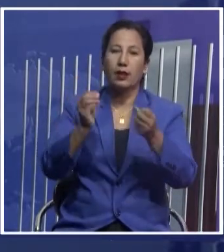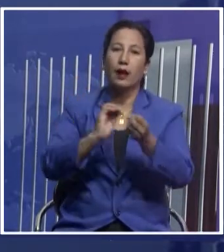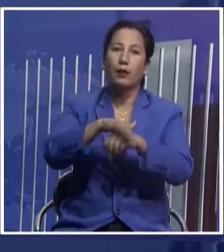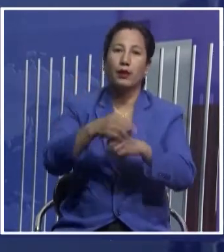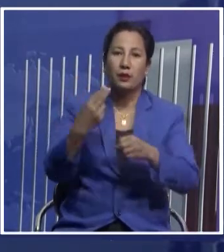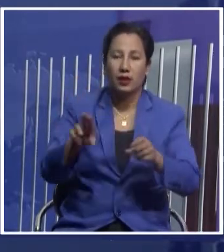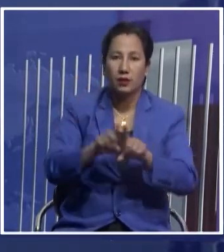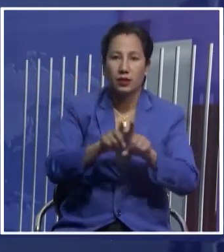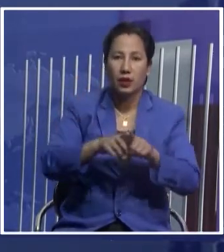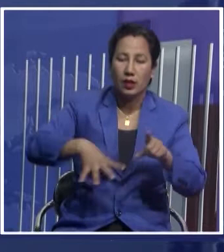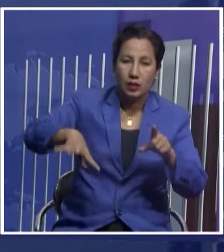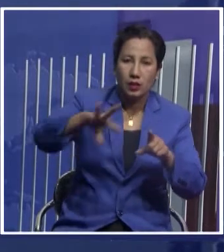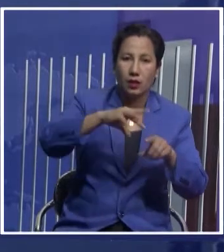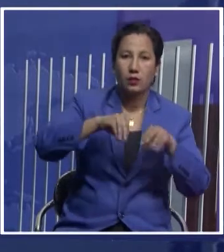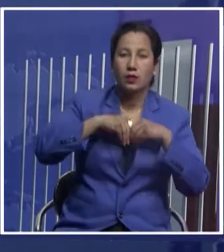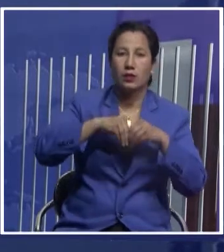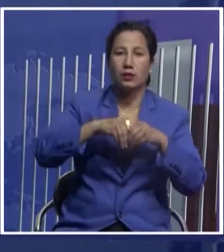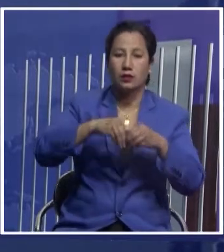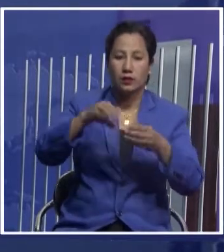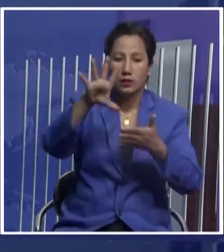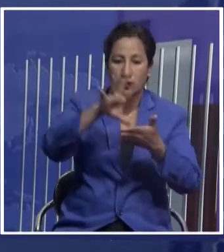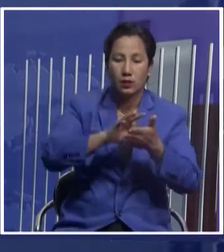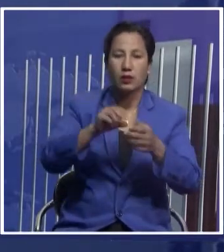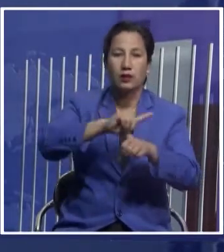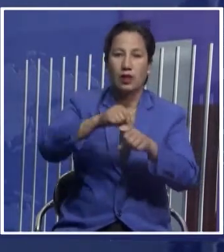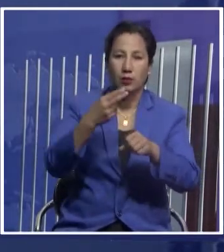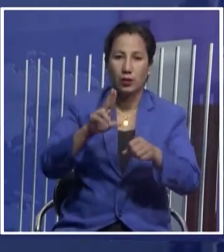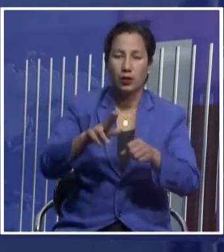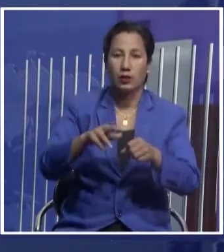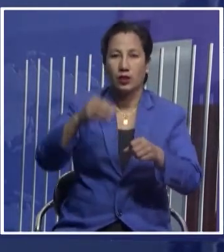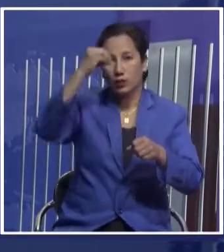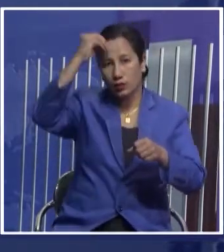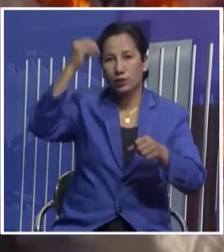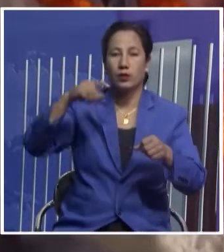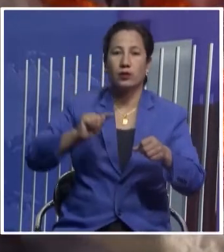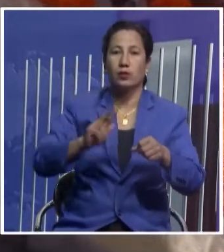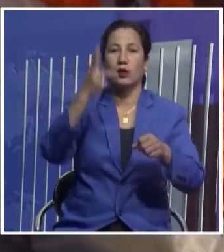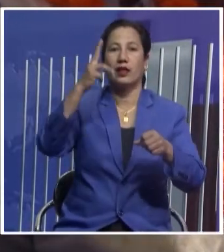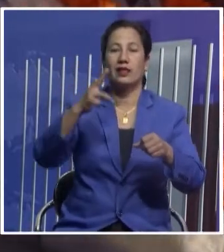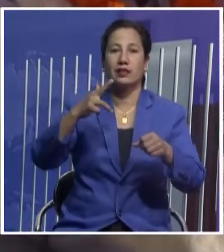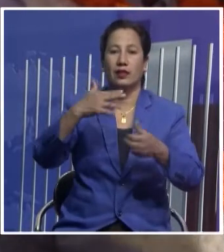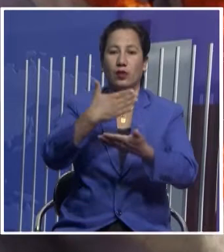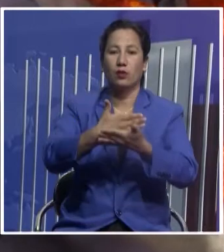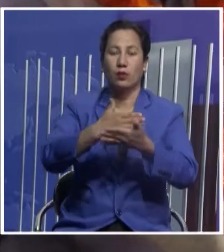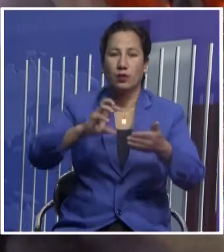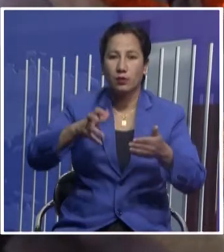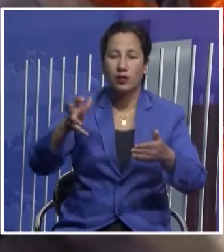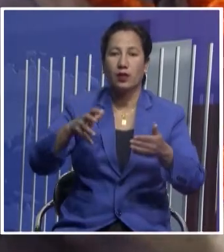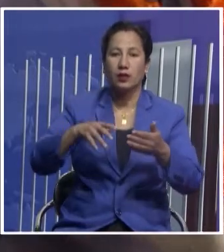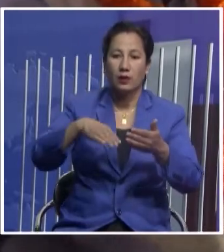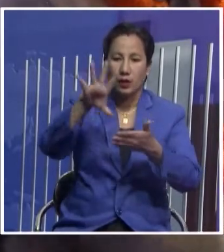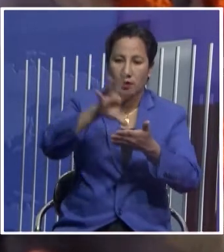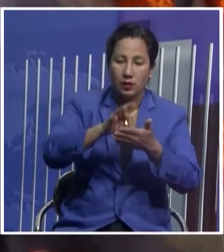भएपछि सर्वसहमत नेतृत्व चयनमा ढिलाइ भएको छ सुदूरपश्चिम कर्णाली र लुम्बिनी प्रदेशमा पनि नेतृत्व